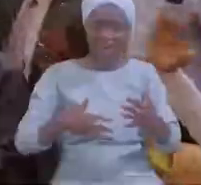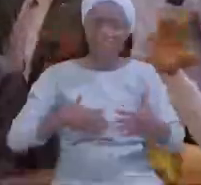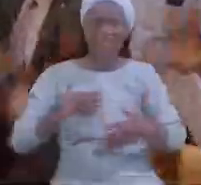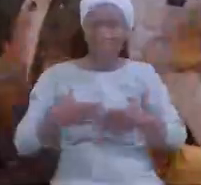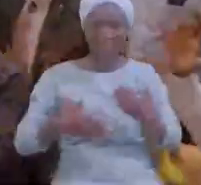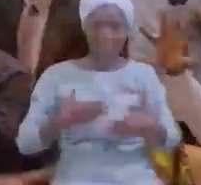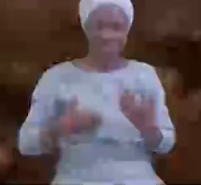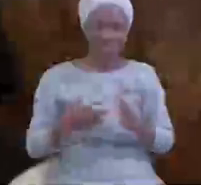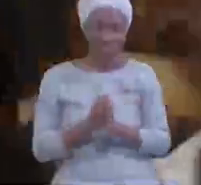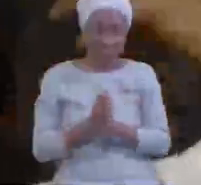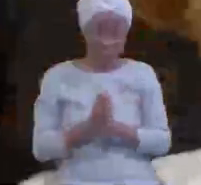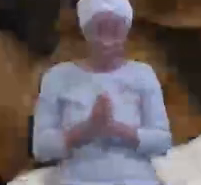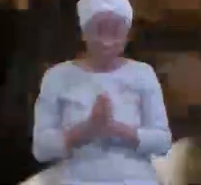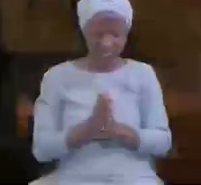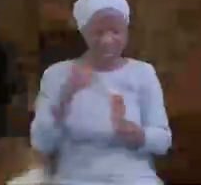pour la victoire,